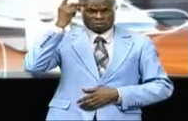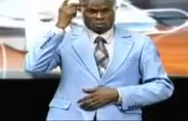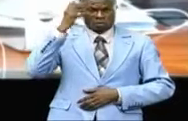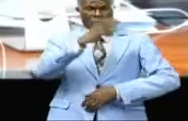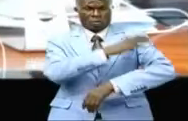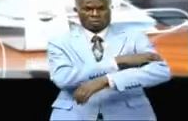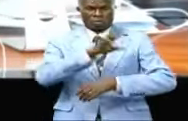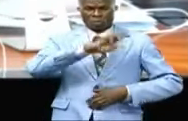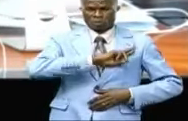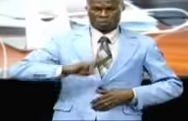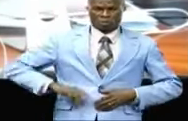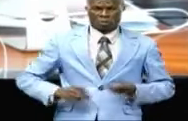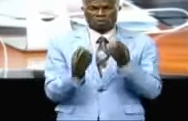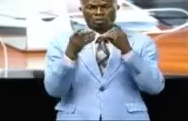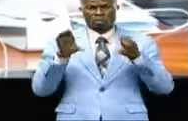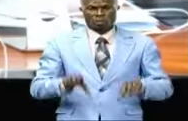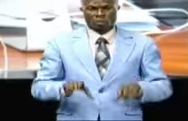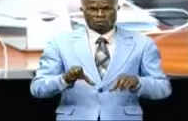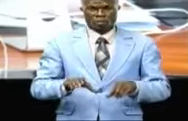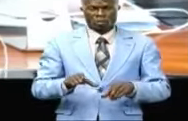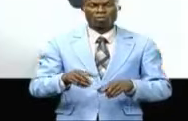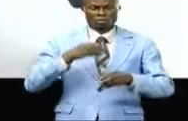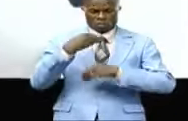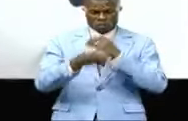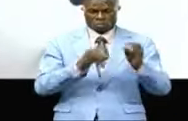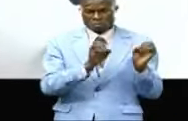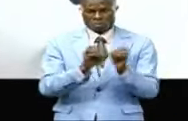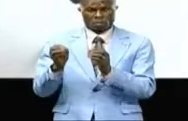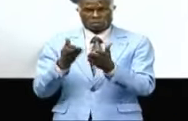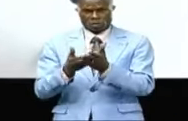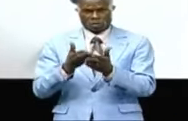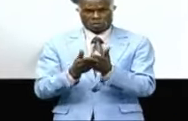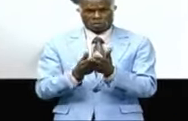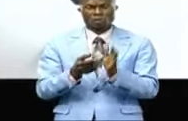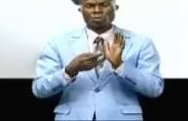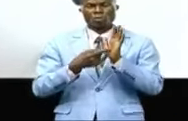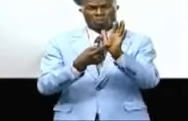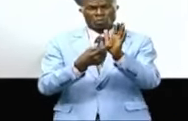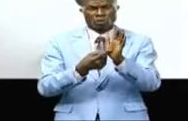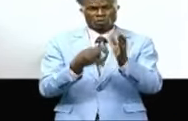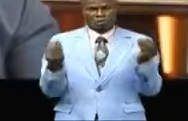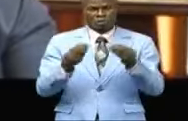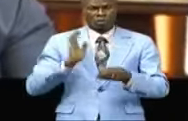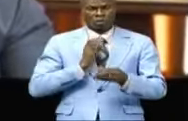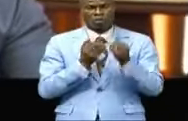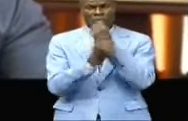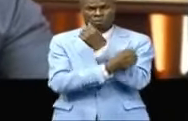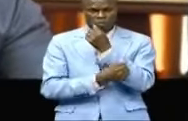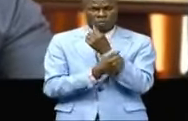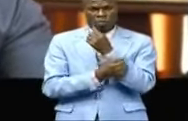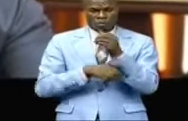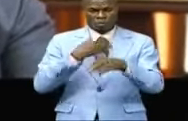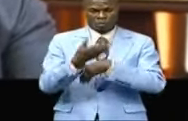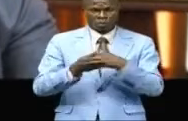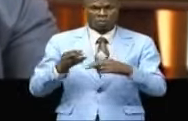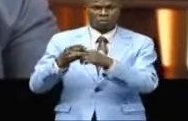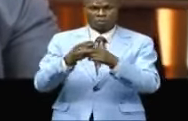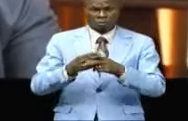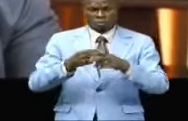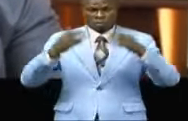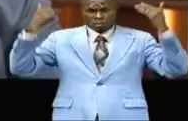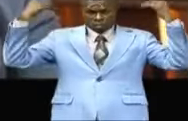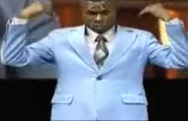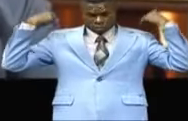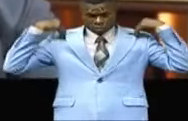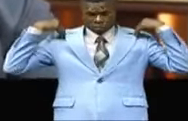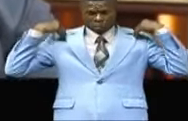capitale de la République démocratique du Congo, pour abriter ses assises, se justifie par le fait que notre pays assure la présidence de cette